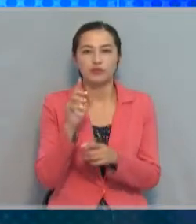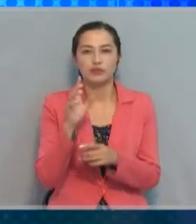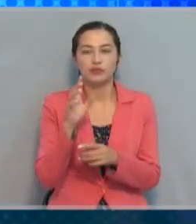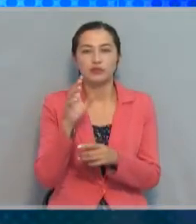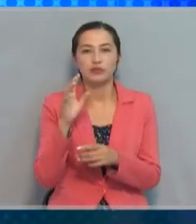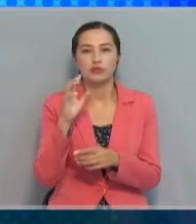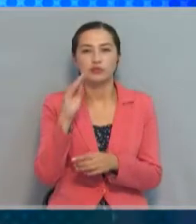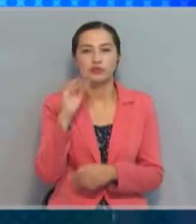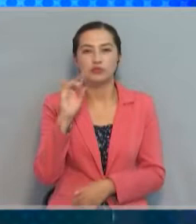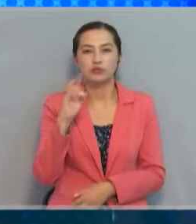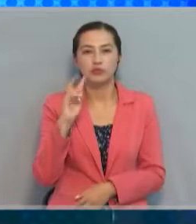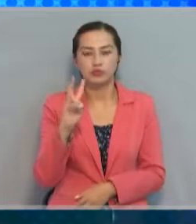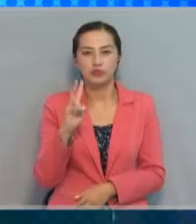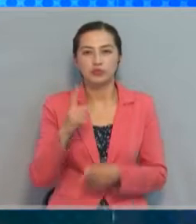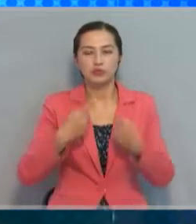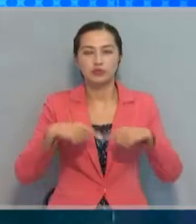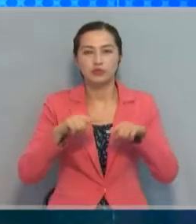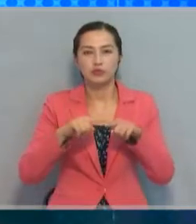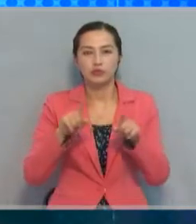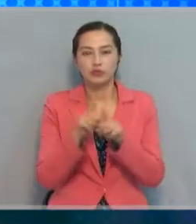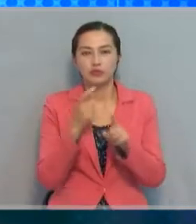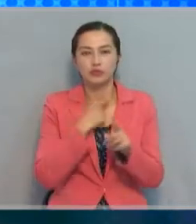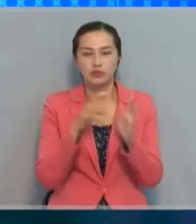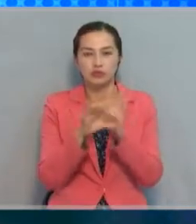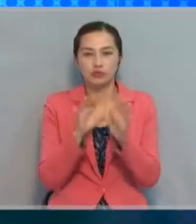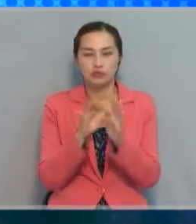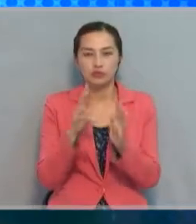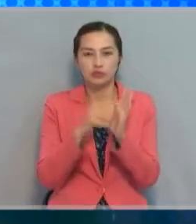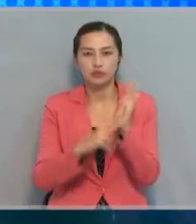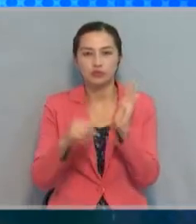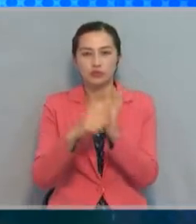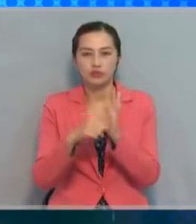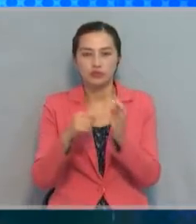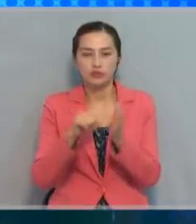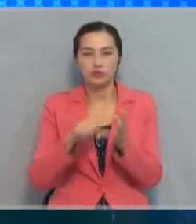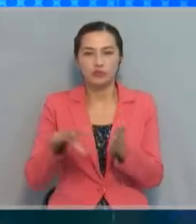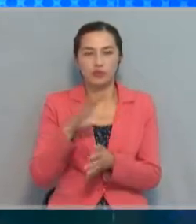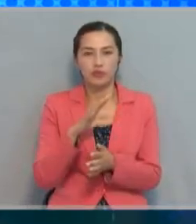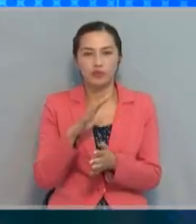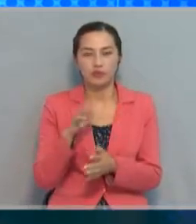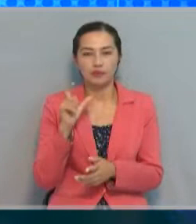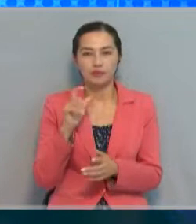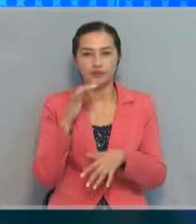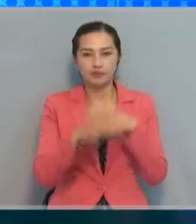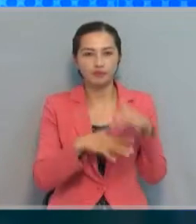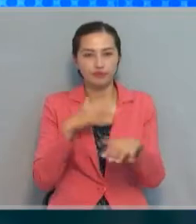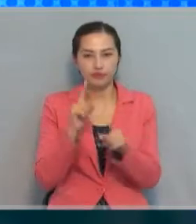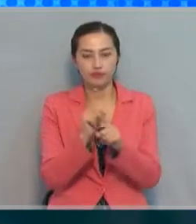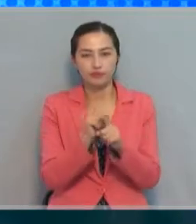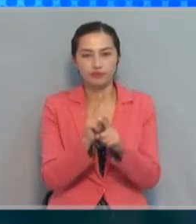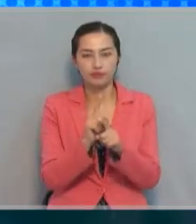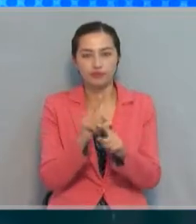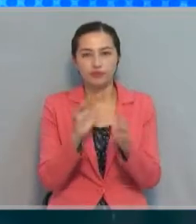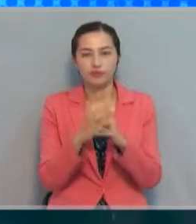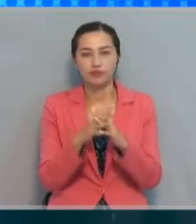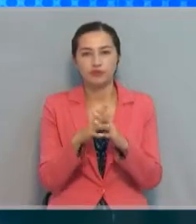ауыл округының тұрғындары таң сәрден дауыс беруге асығып, номері 86-шы сайлау учаскісіне ағылып келуде. Сайлаушылар тек